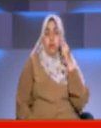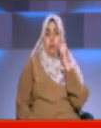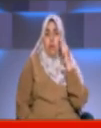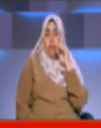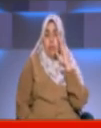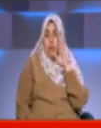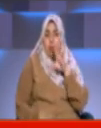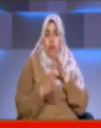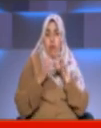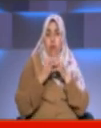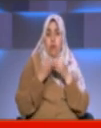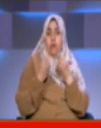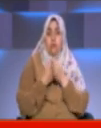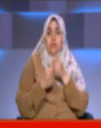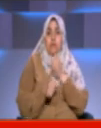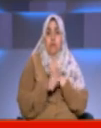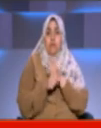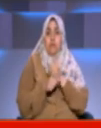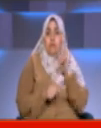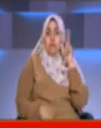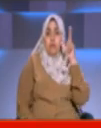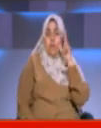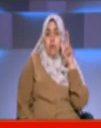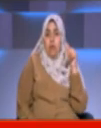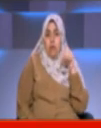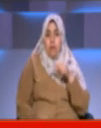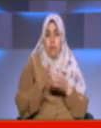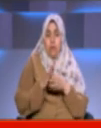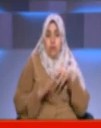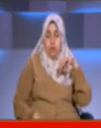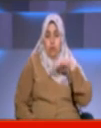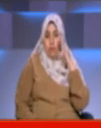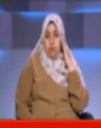دكتور محمود عالم الدين، أستاذ الصحافة والإعلام بجامعة القاهرة، بشكرك شكرا جزيلا.